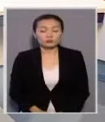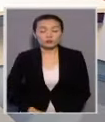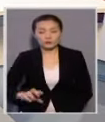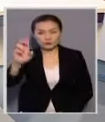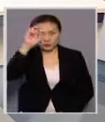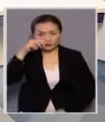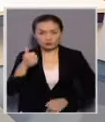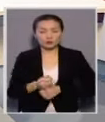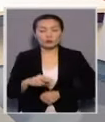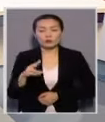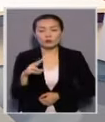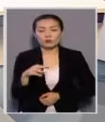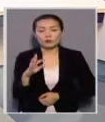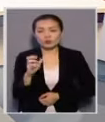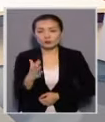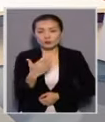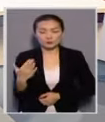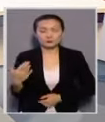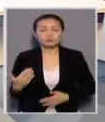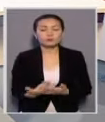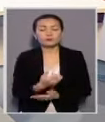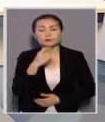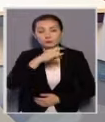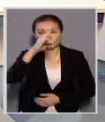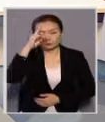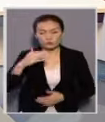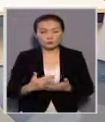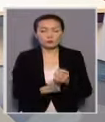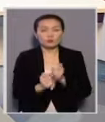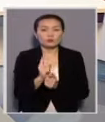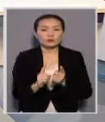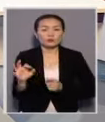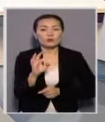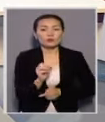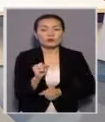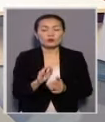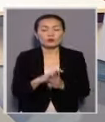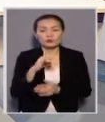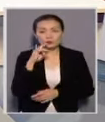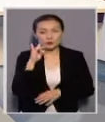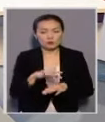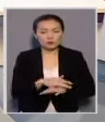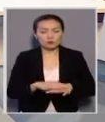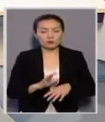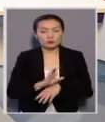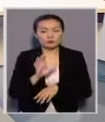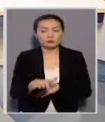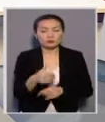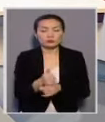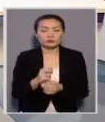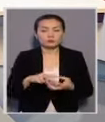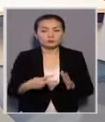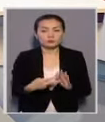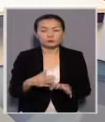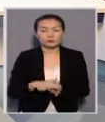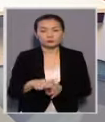Мемлекет басшысы Қасым Жомарт Тоқаевтың жаңа Қазақстан жаңару мен жаңғырту жолы атты Қазақстан халқына жолдауының басым бағыттарын